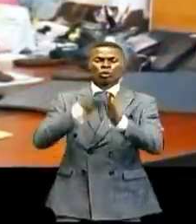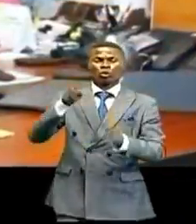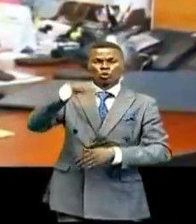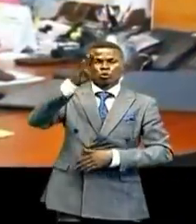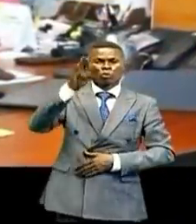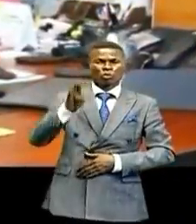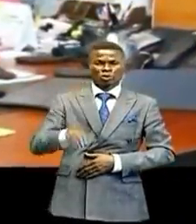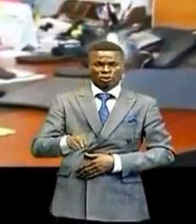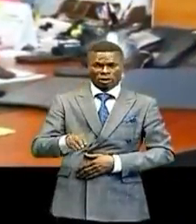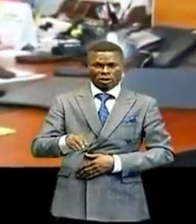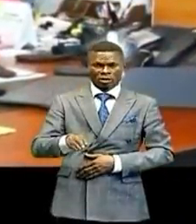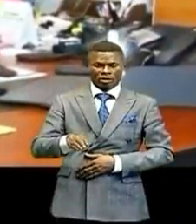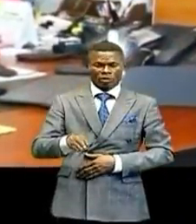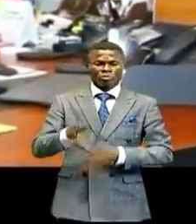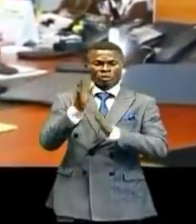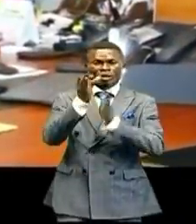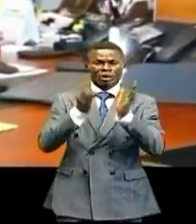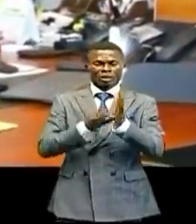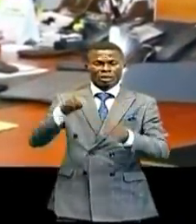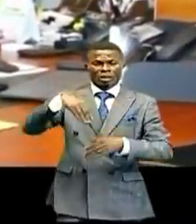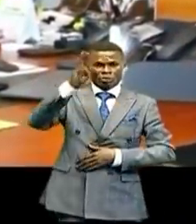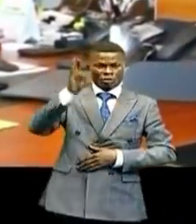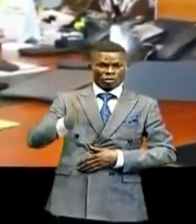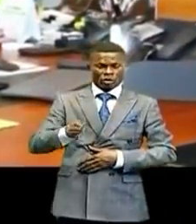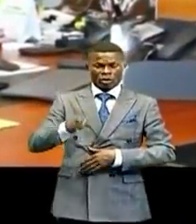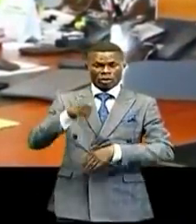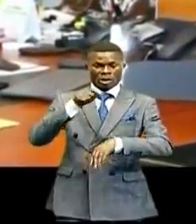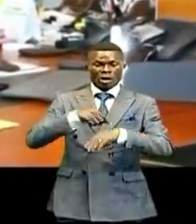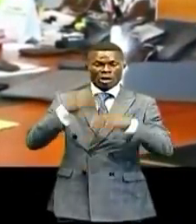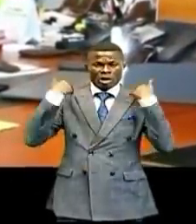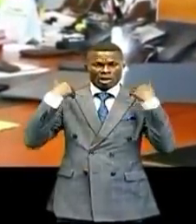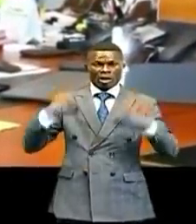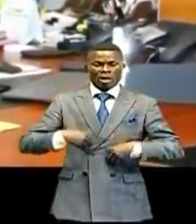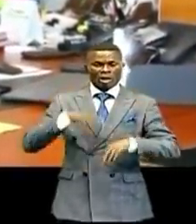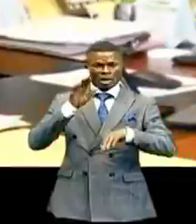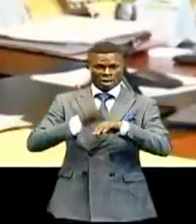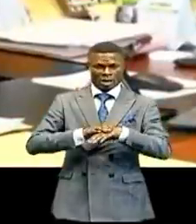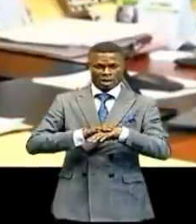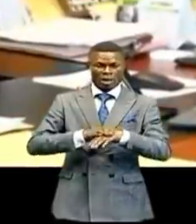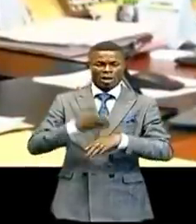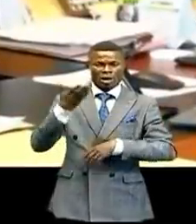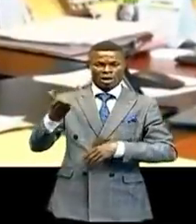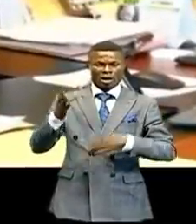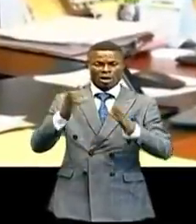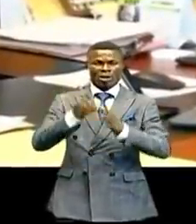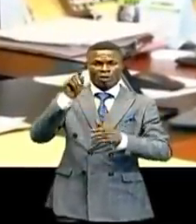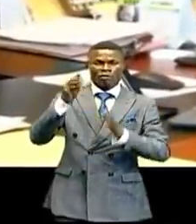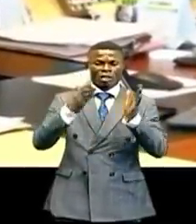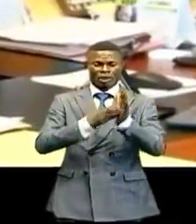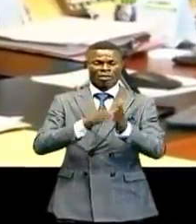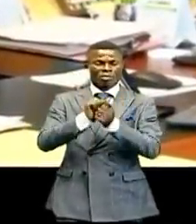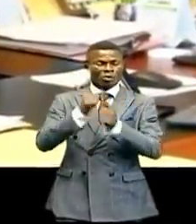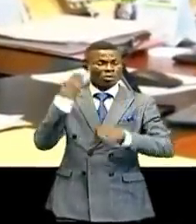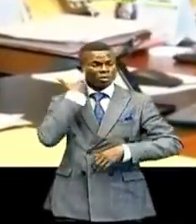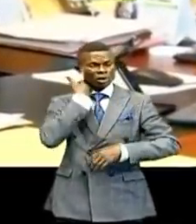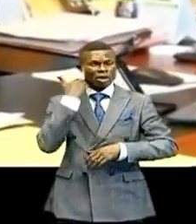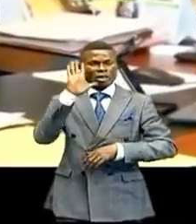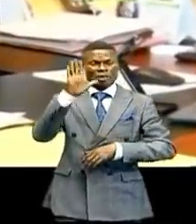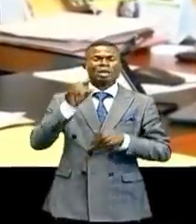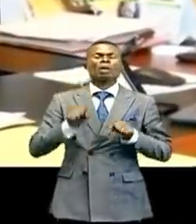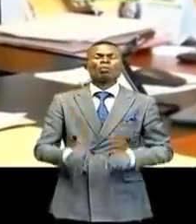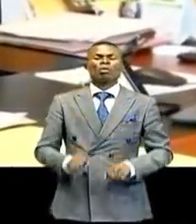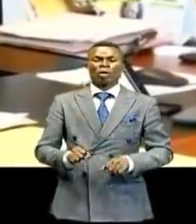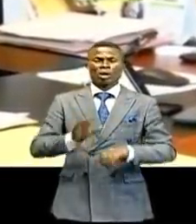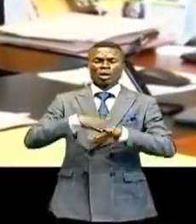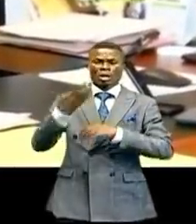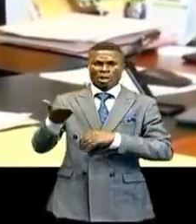12%, de 17%. L'aire de santé la plus touchée est Uchu avec 29 cas et 5 décès,